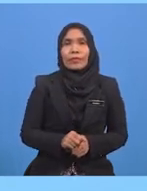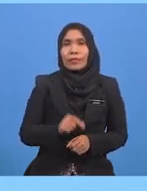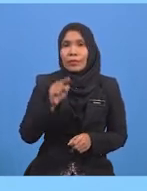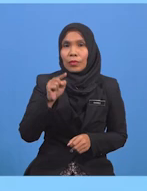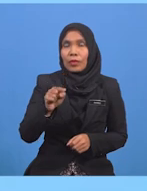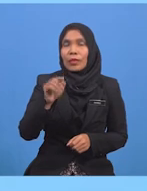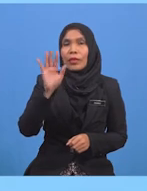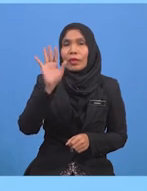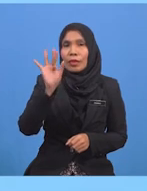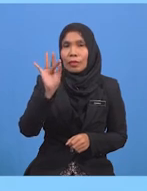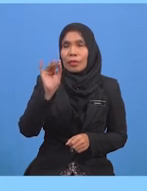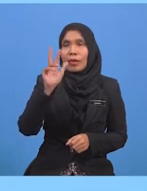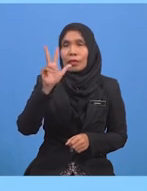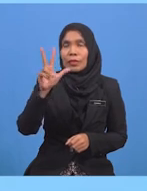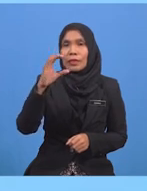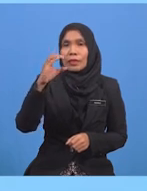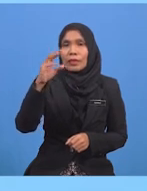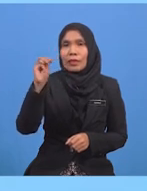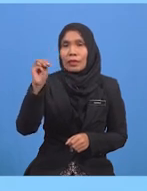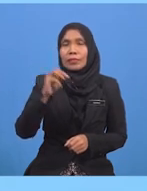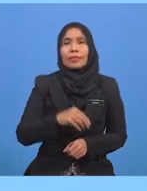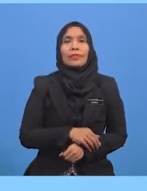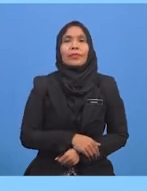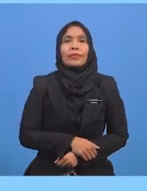22.83 cm.